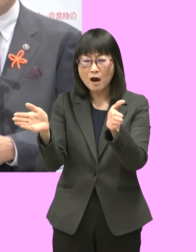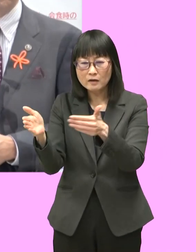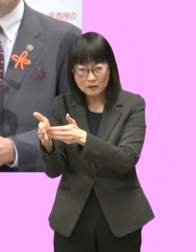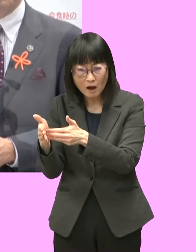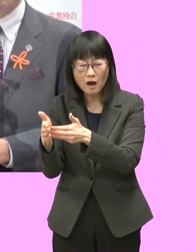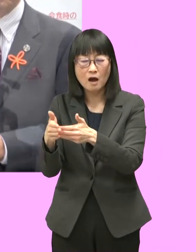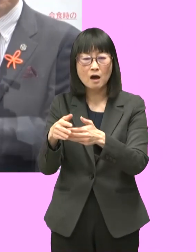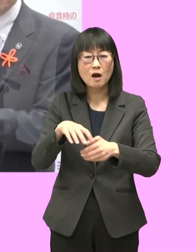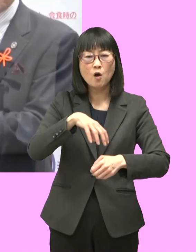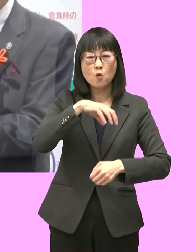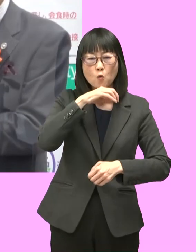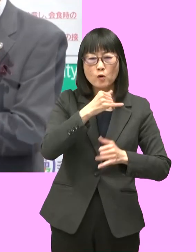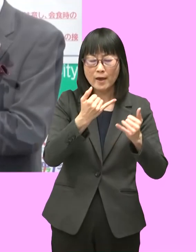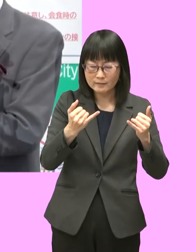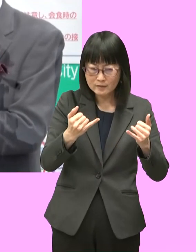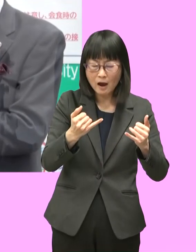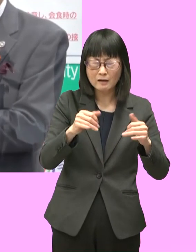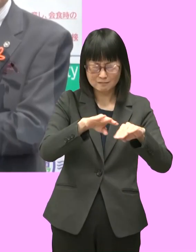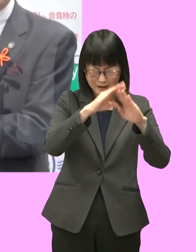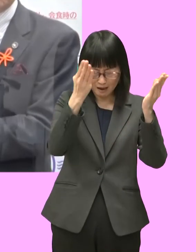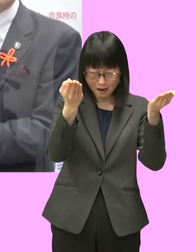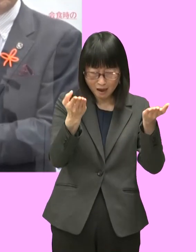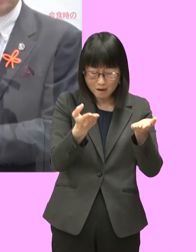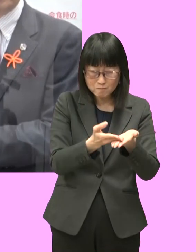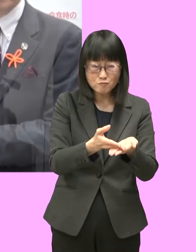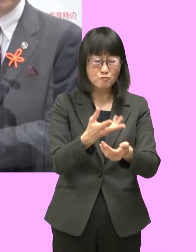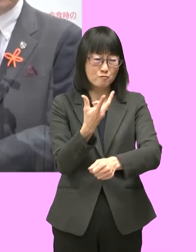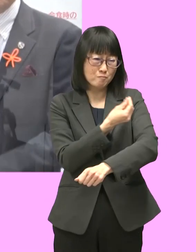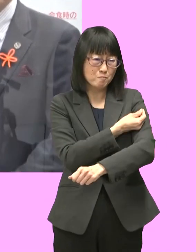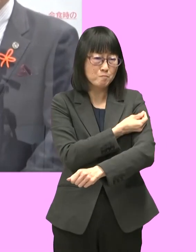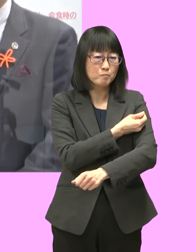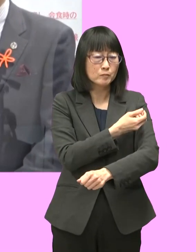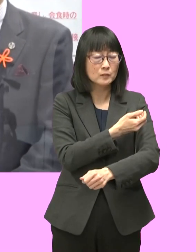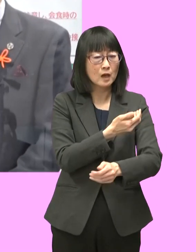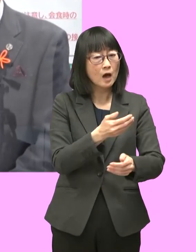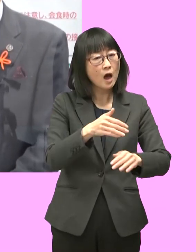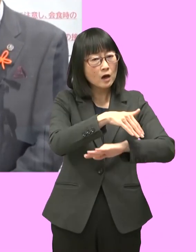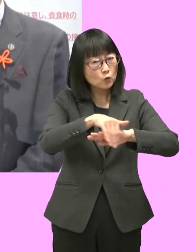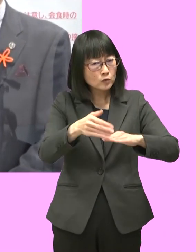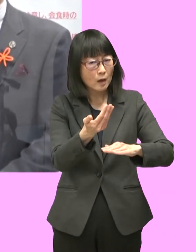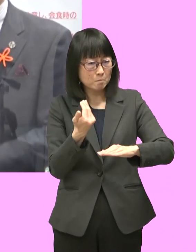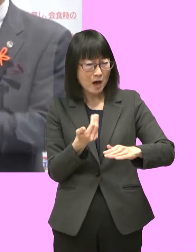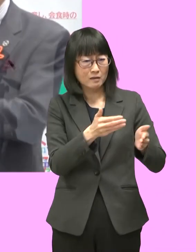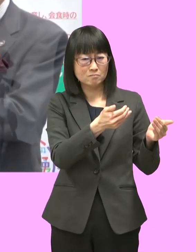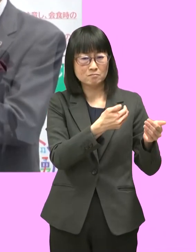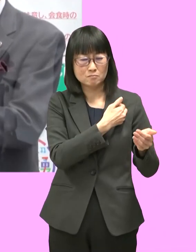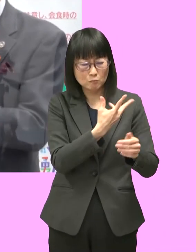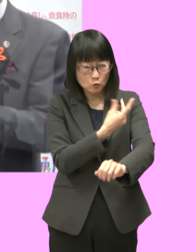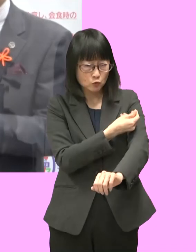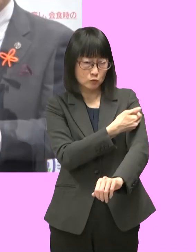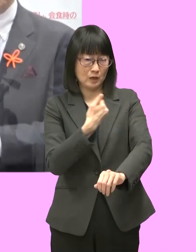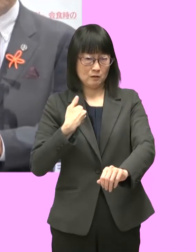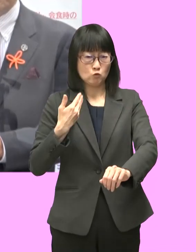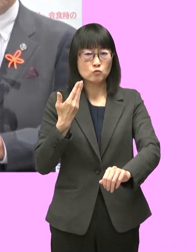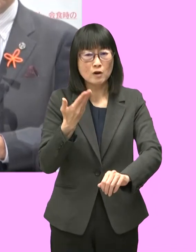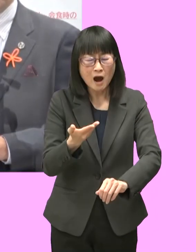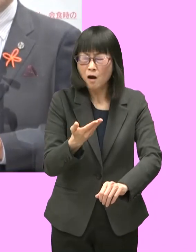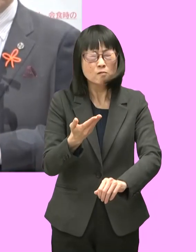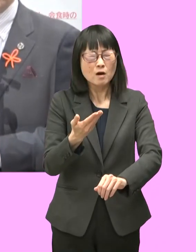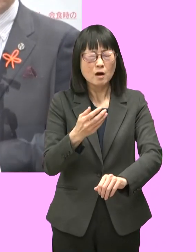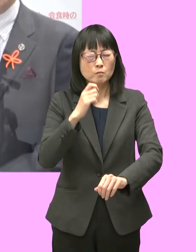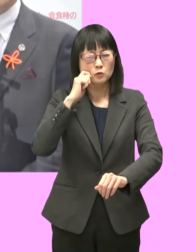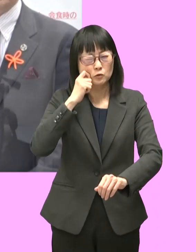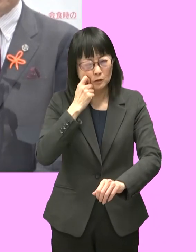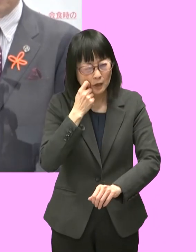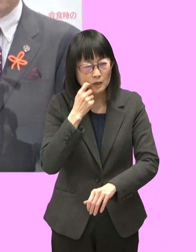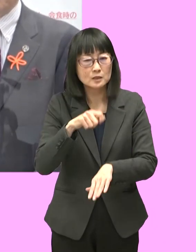対象になるかというとちょっと難しい状況じゃないかなと思ってます。その点では国の方に供給自体の前倒しもまあ、一